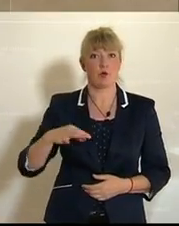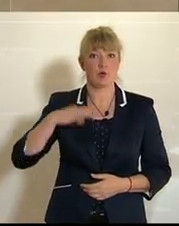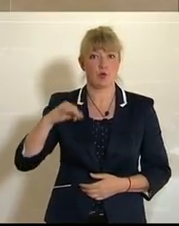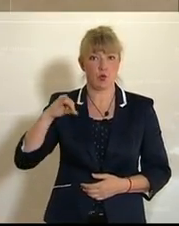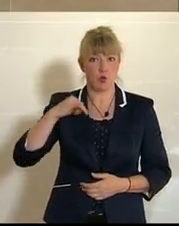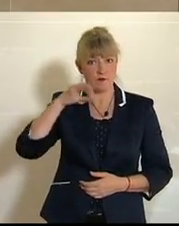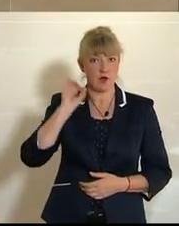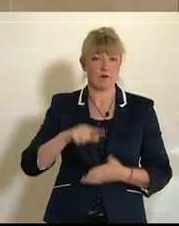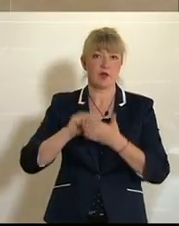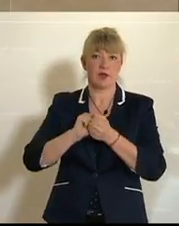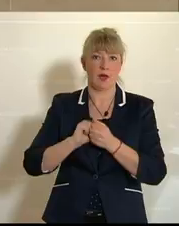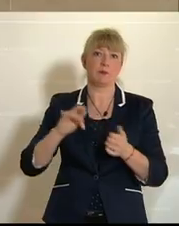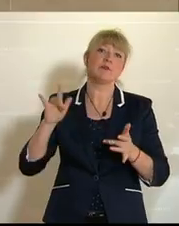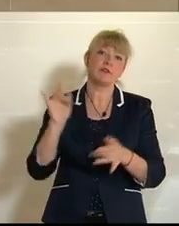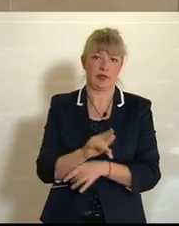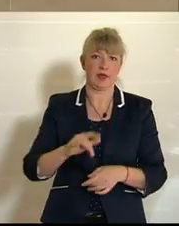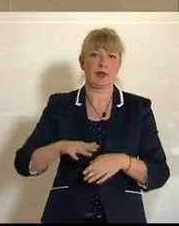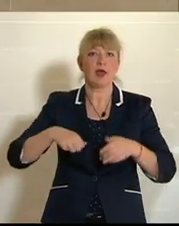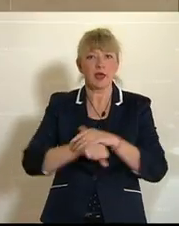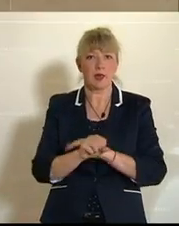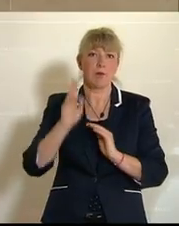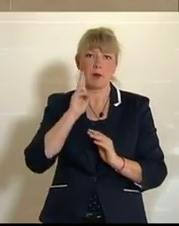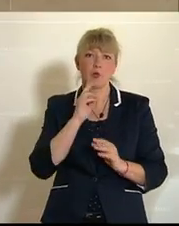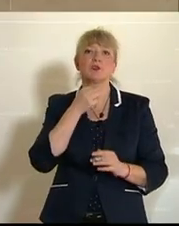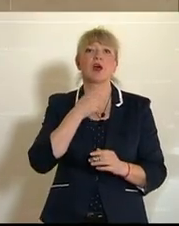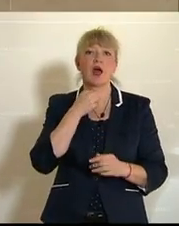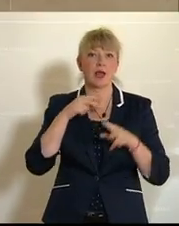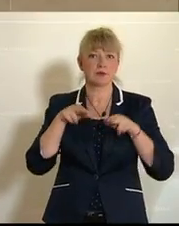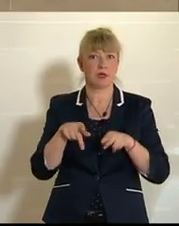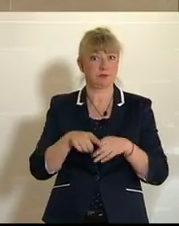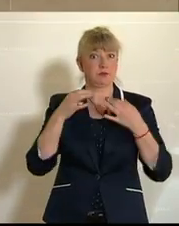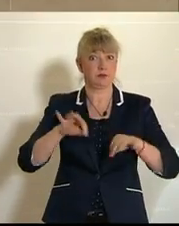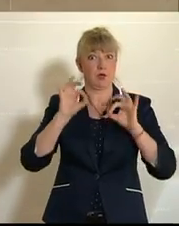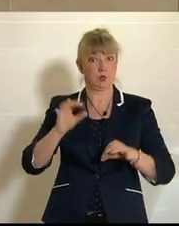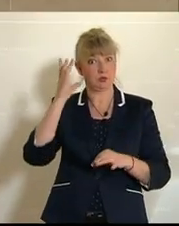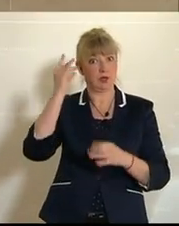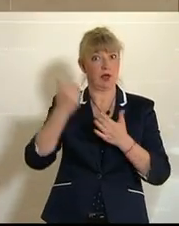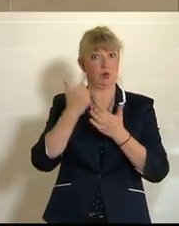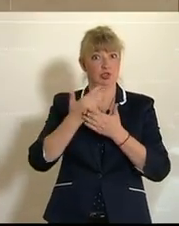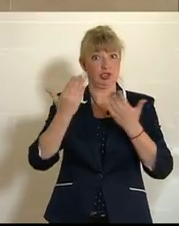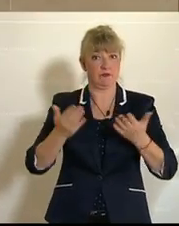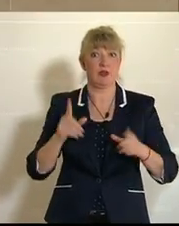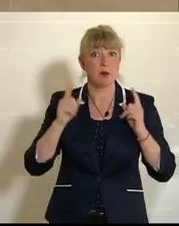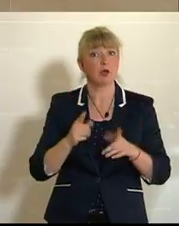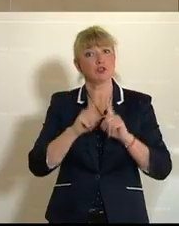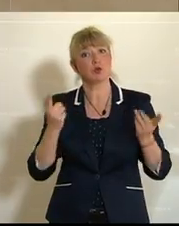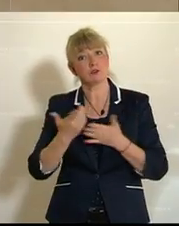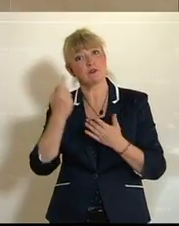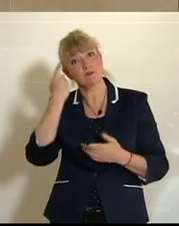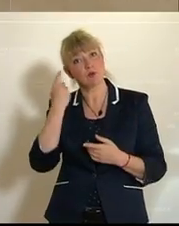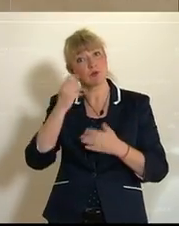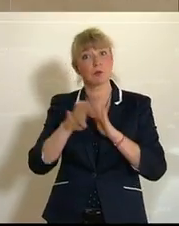Frauen im Kampf gegen den Gebärmutterhalskrebs eine wesentliche Errungenschaft. Aber wie schaut es sonst aus mit